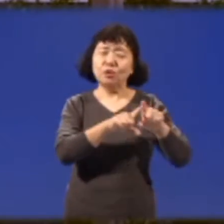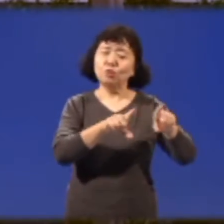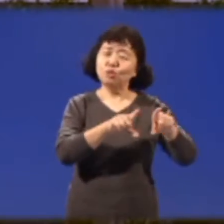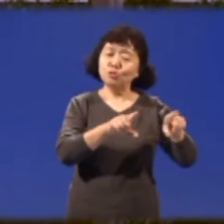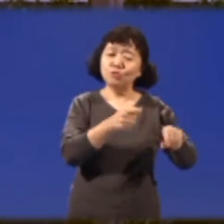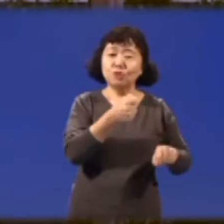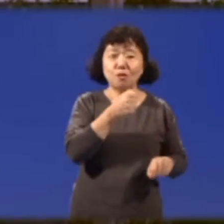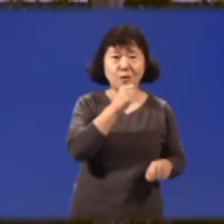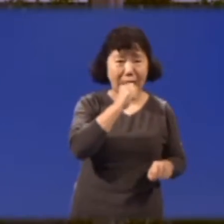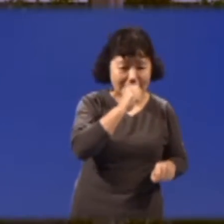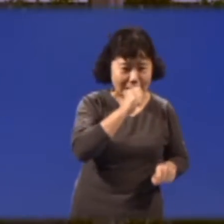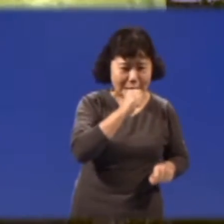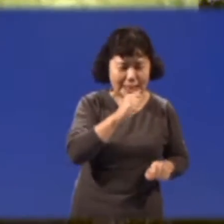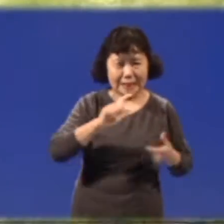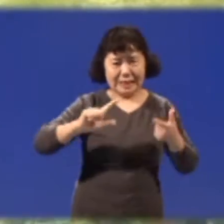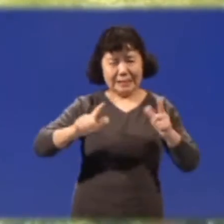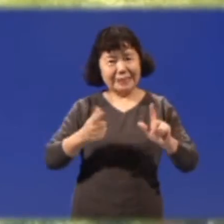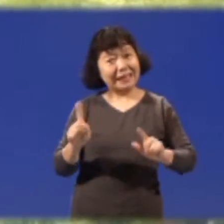違うのでしょうか。